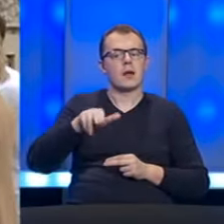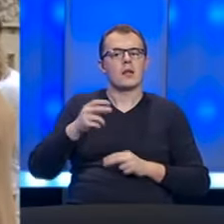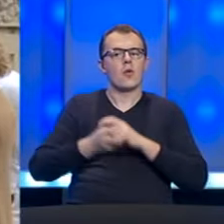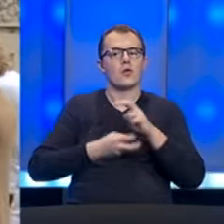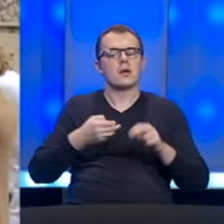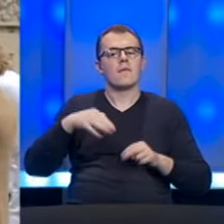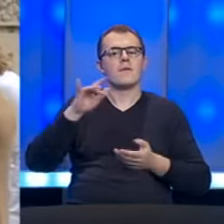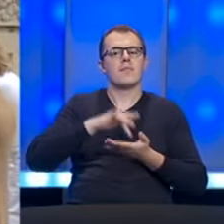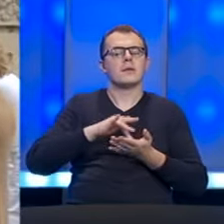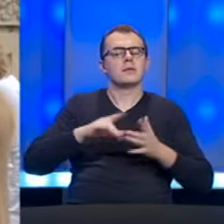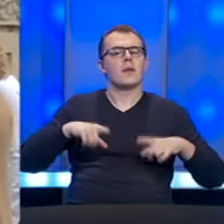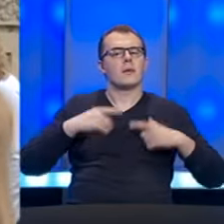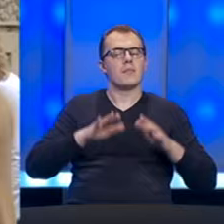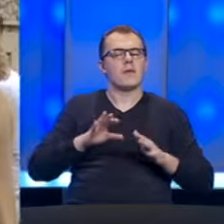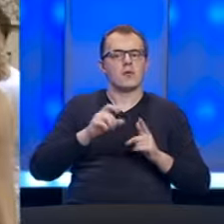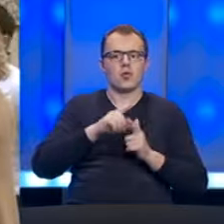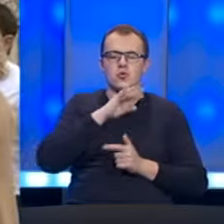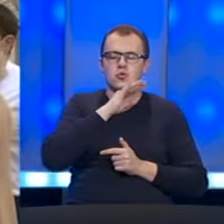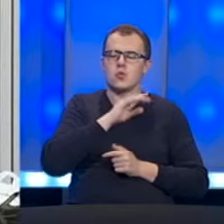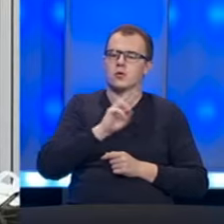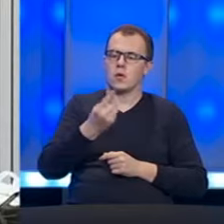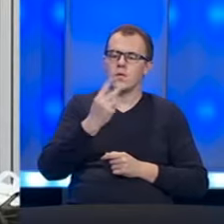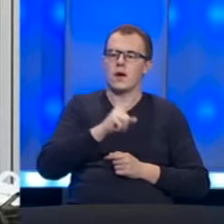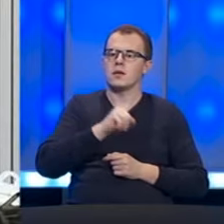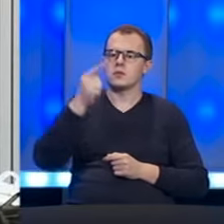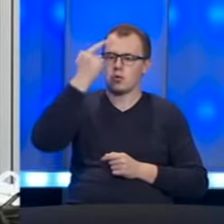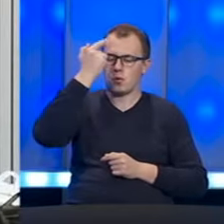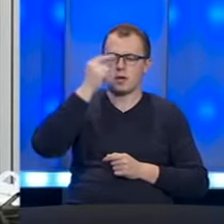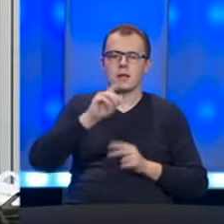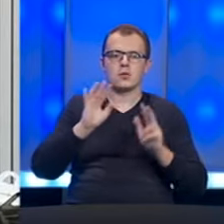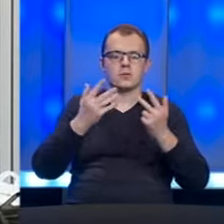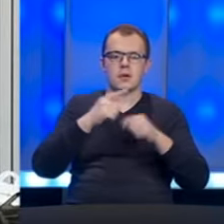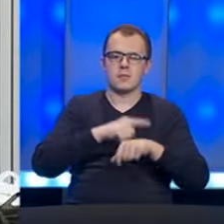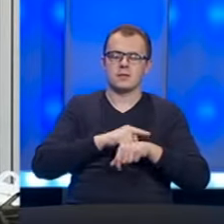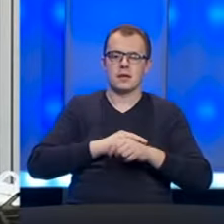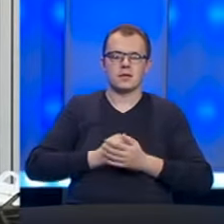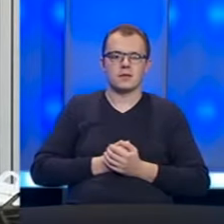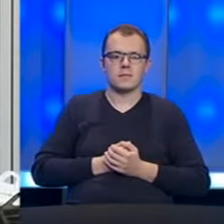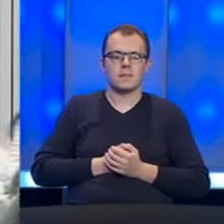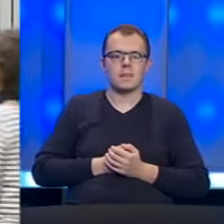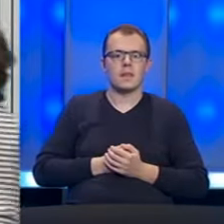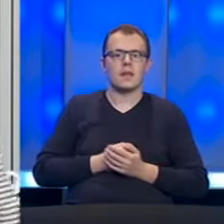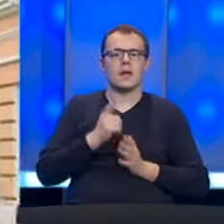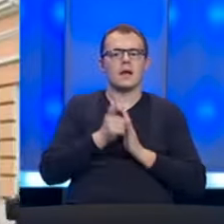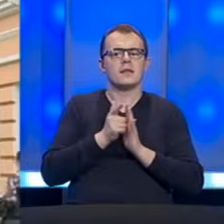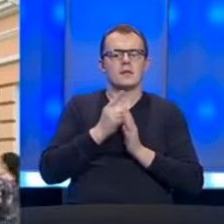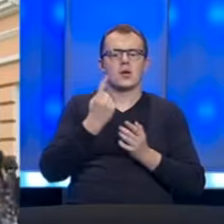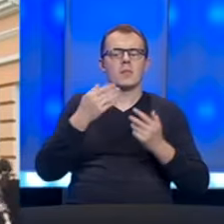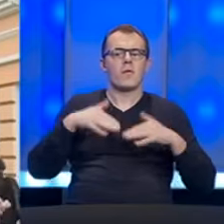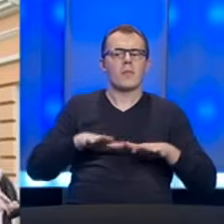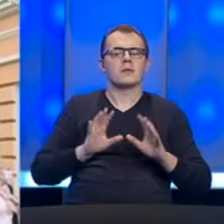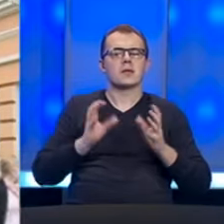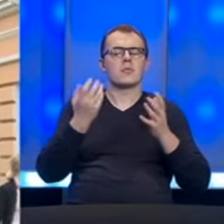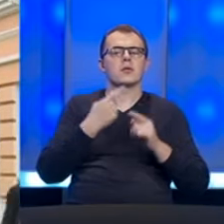van mjesta prebivališta od subote u 12 do nedjelje do 18 sati. Tradicionalnih prvomajskih